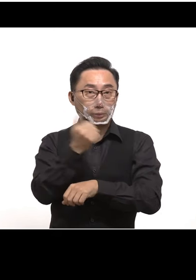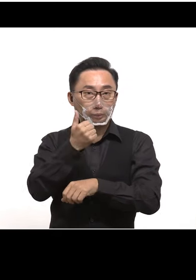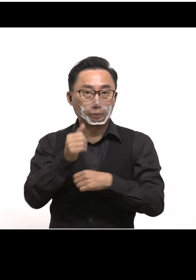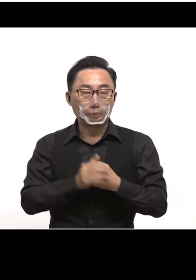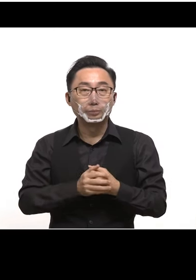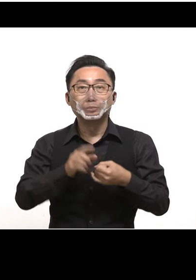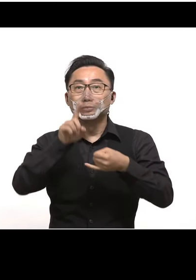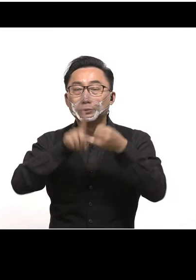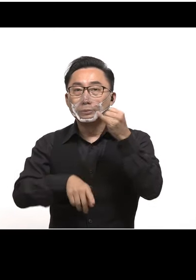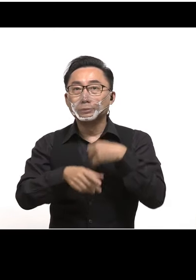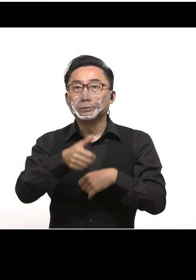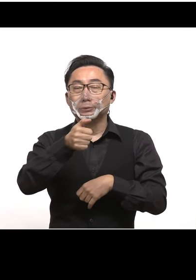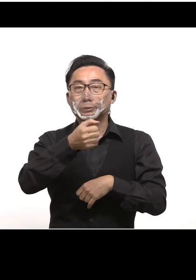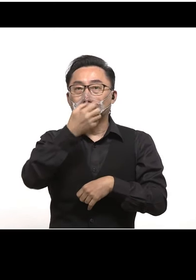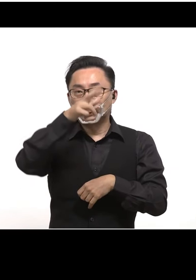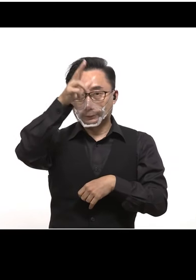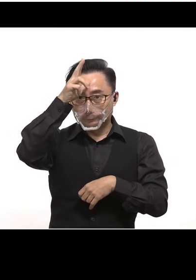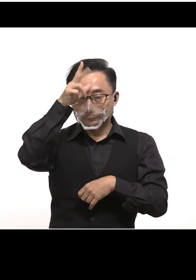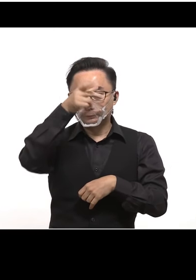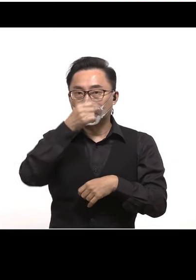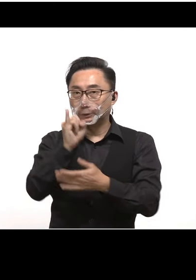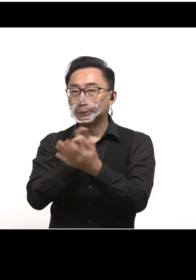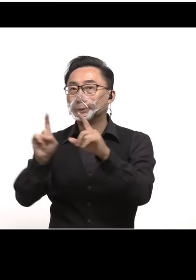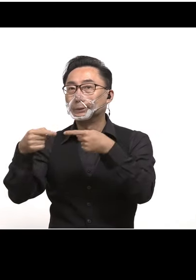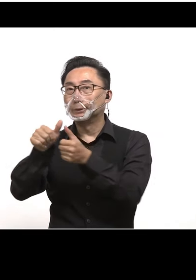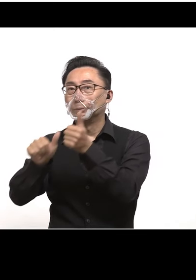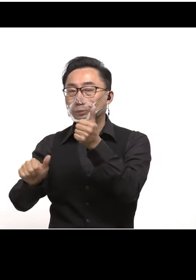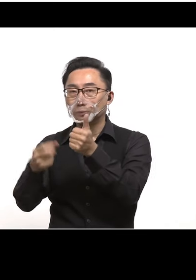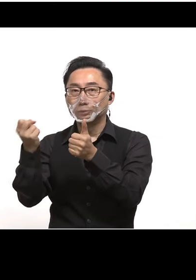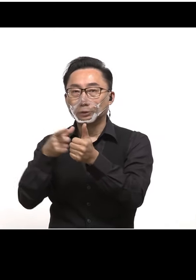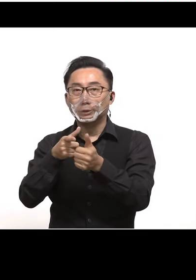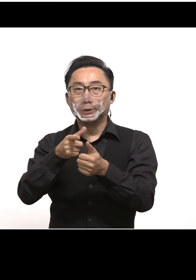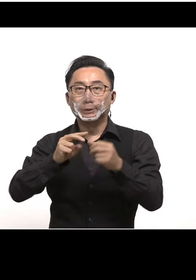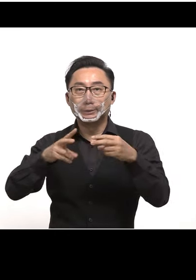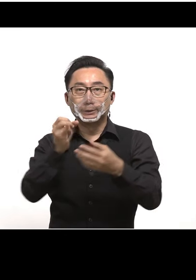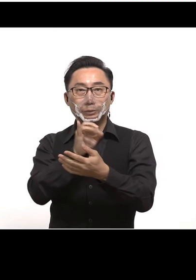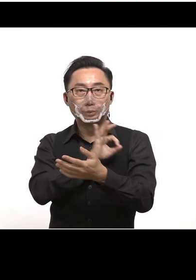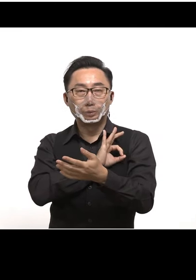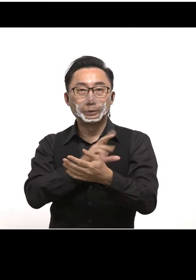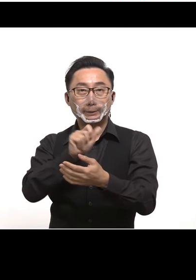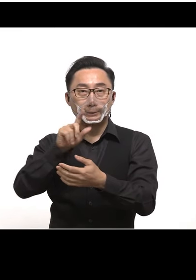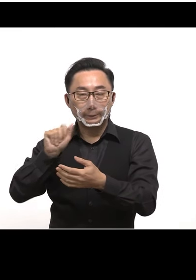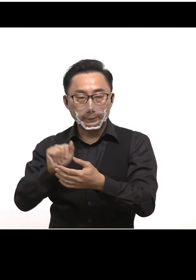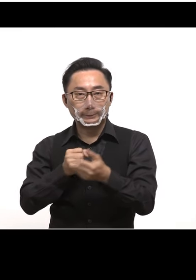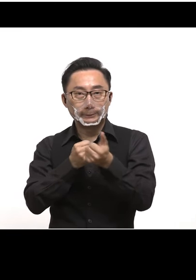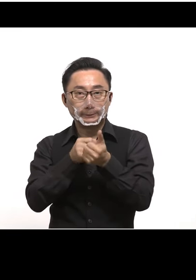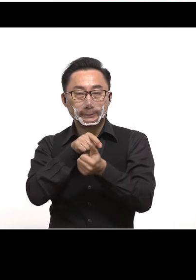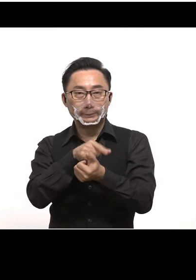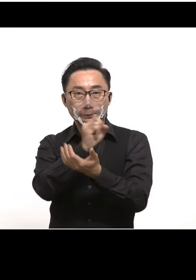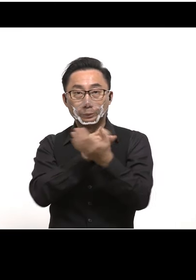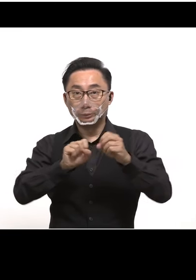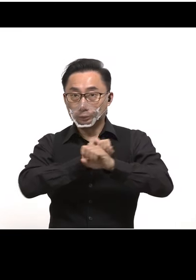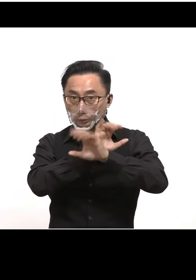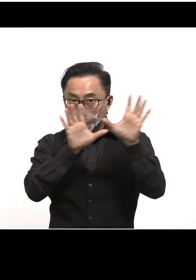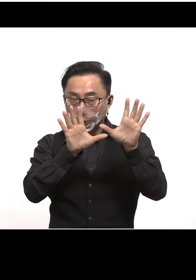後，我要感謝特區政府、香港藝術節協會和香港展能藝術會對這個計劃的支持。我祝